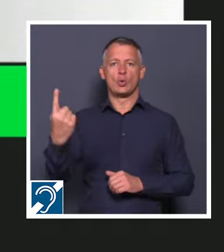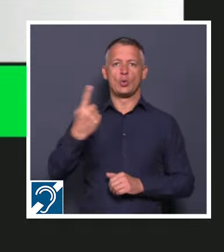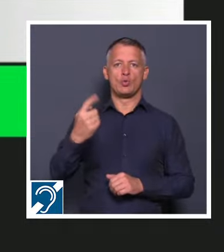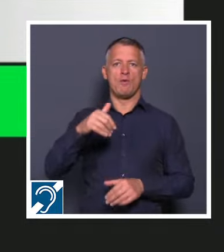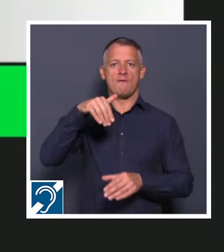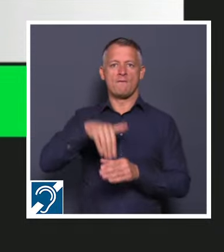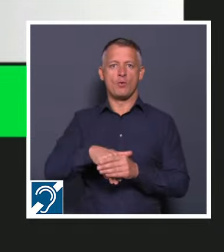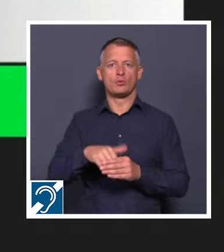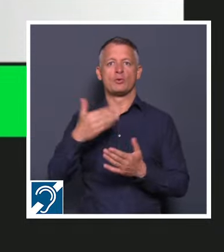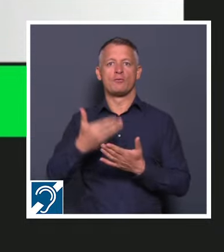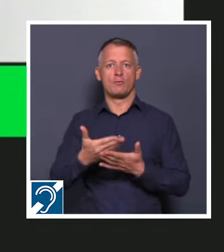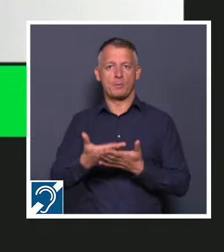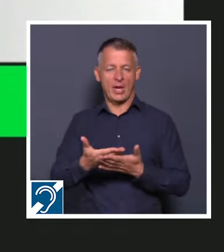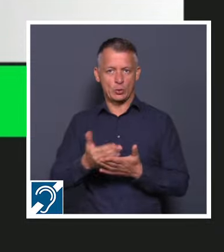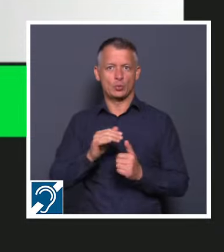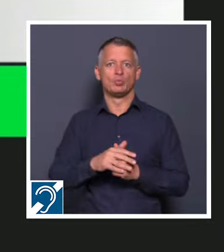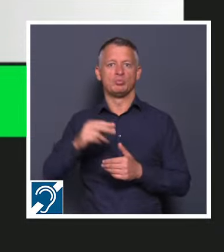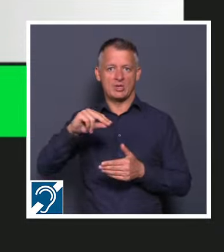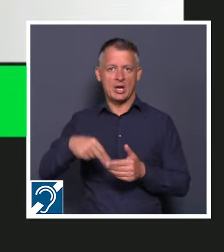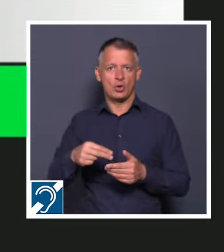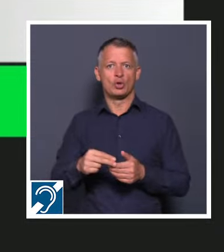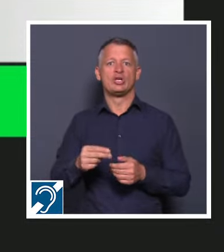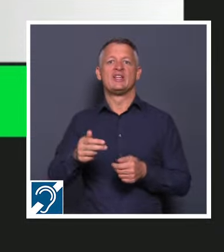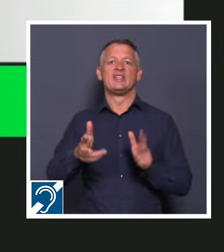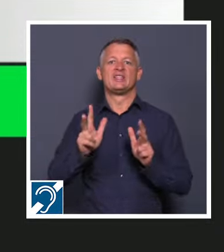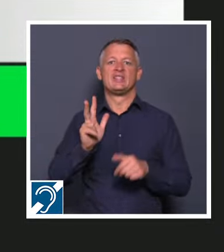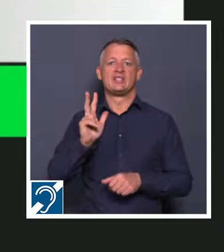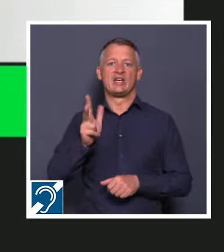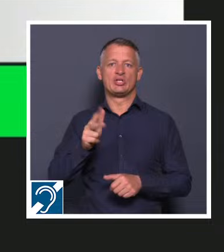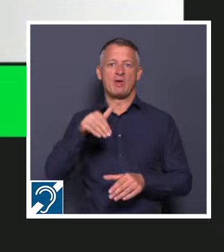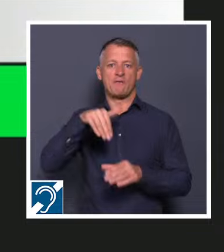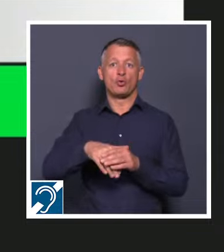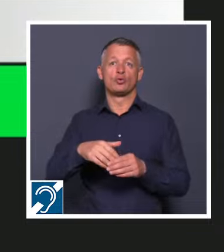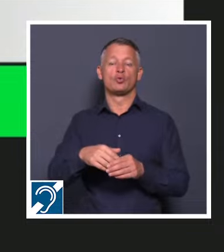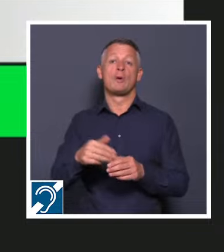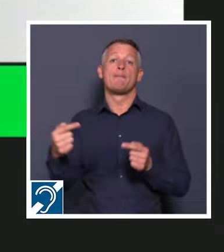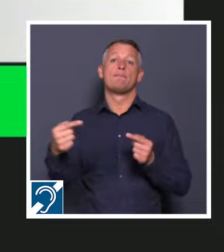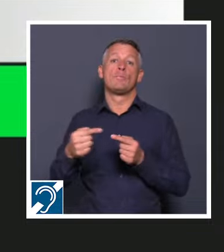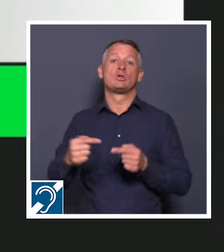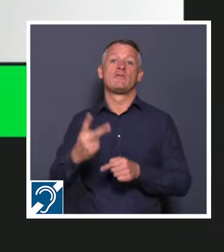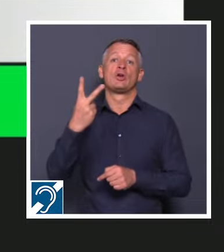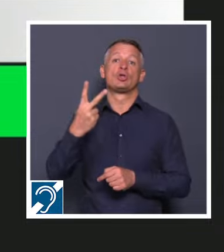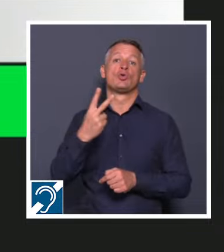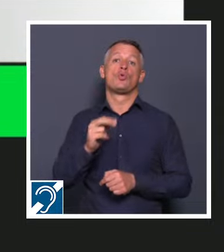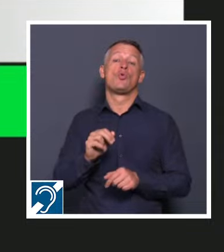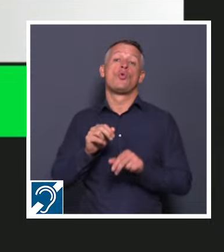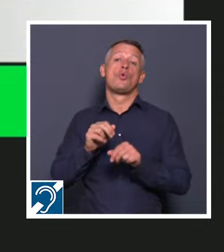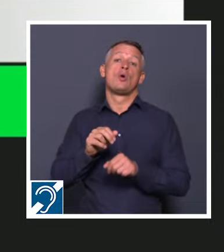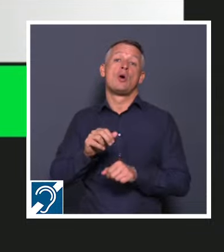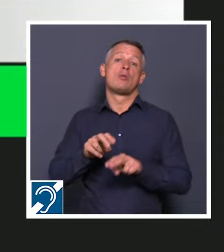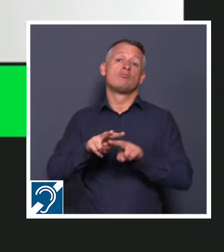voturi pentru, 13 voturi împotrivă, 2 abțineri.